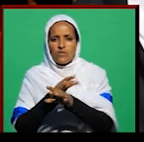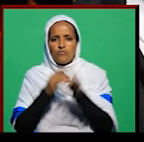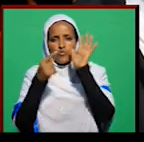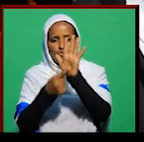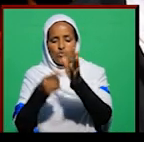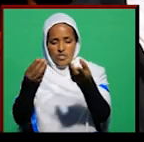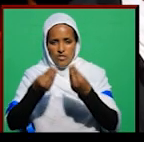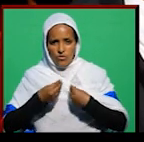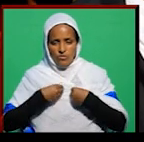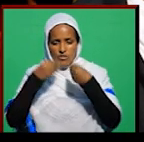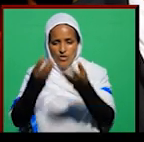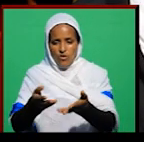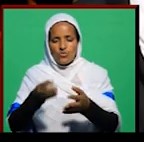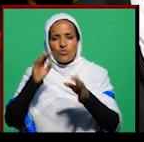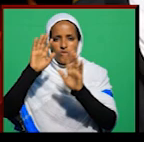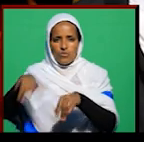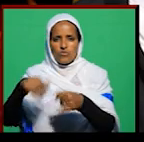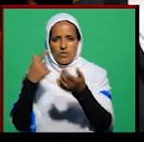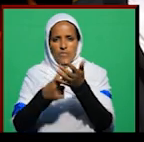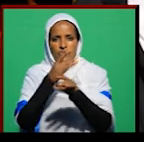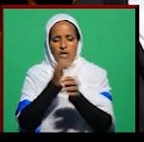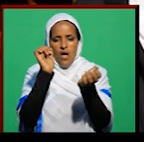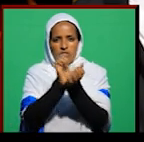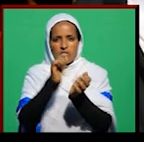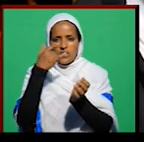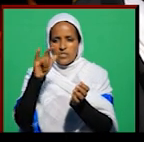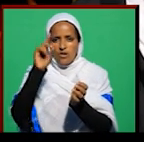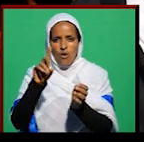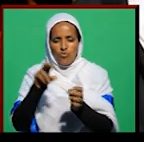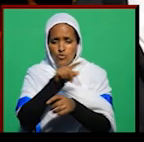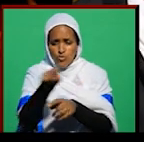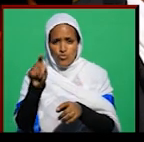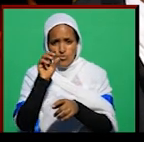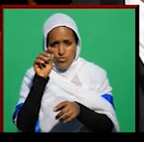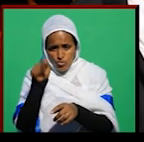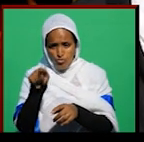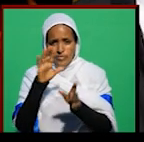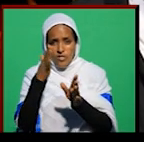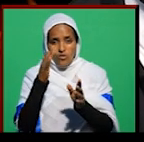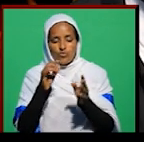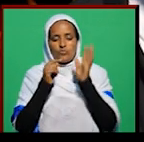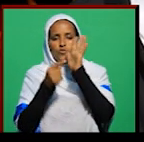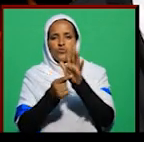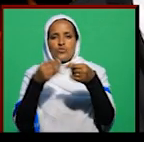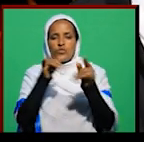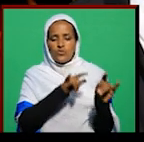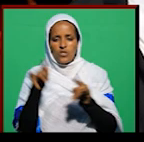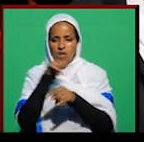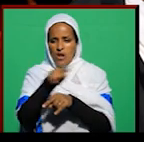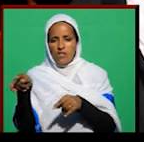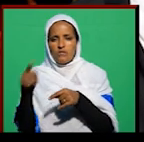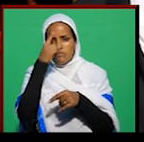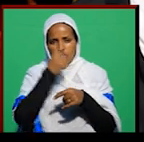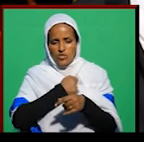ለክሙ ማኅተቦ ምልክቱን ሊሰጣችሁ ሊተውላችሁ ይላል። ከመተትሉ አሰረዚያው እሱን ልትመስሉ እሱን መስላችሁ ልትኖሩ ምልክቱን